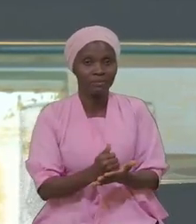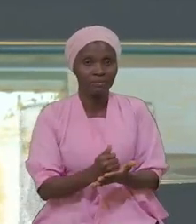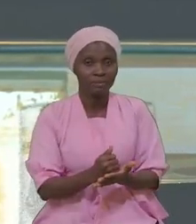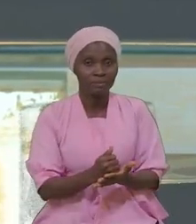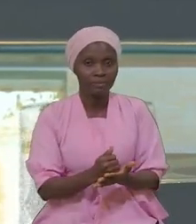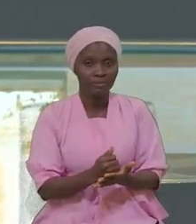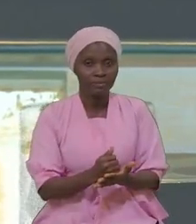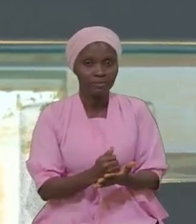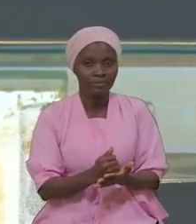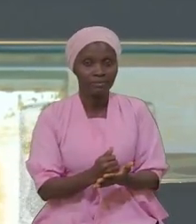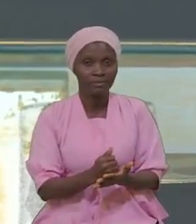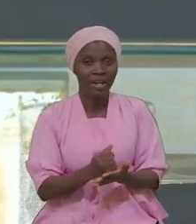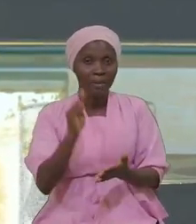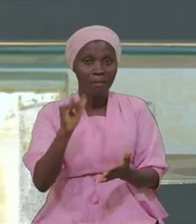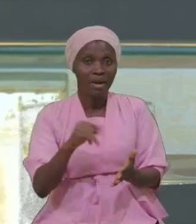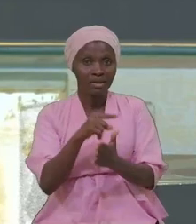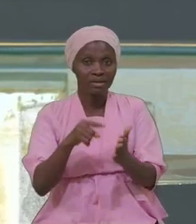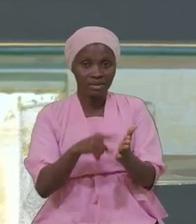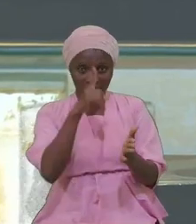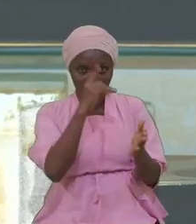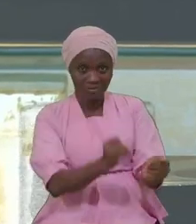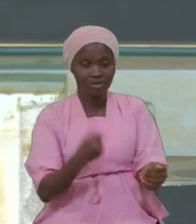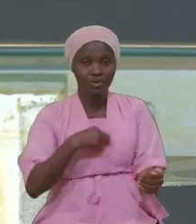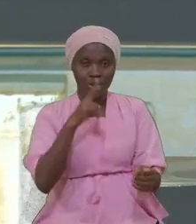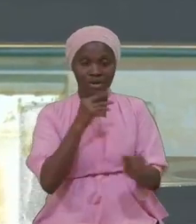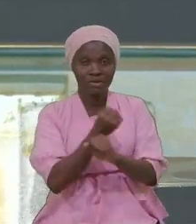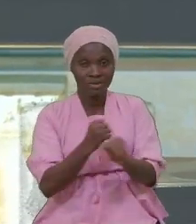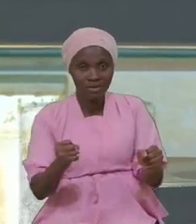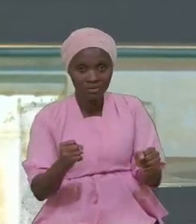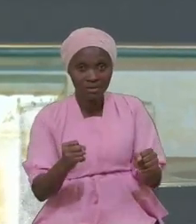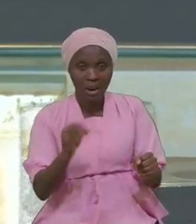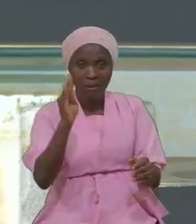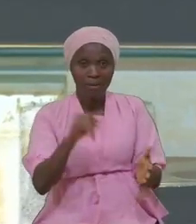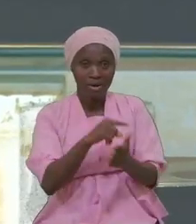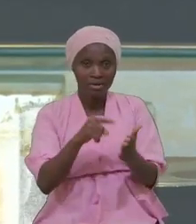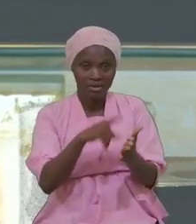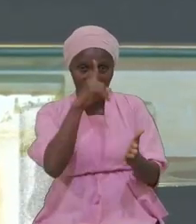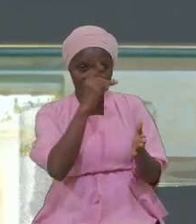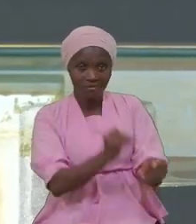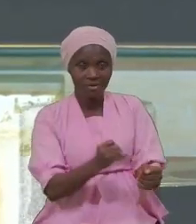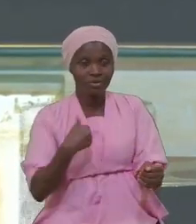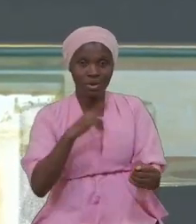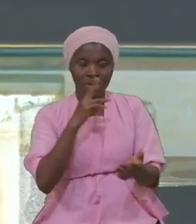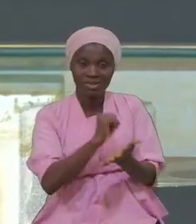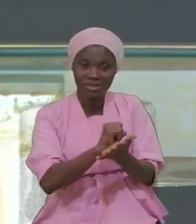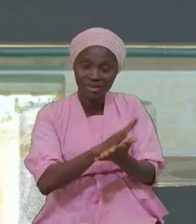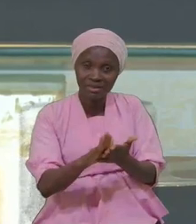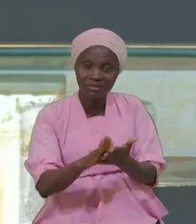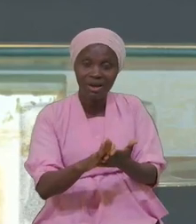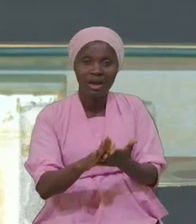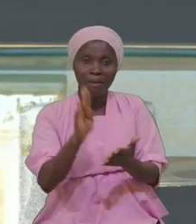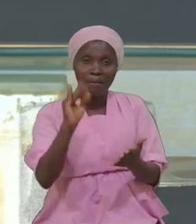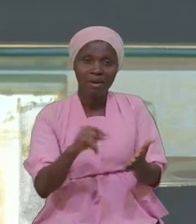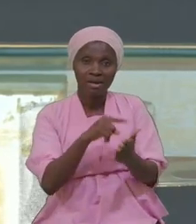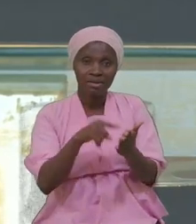Par cette foi, nous sommes sauvés. Par cette foi, nous sommes sanctifiés. Par cette foi, nous sommes baptisés dans le Saint-Esprit. Par cette foi,